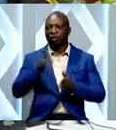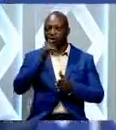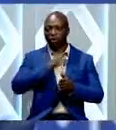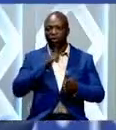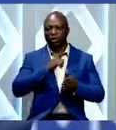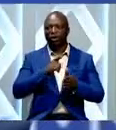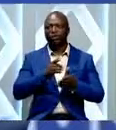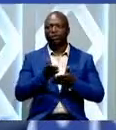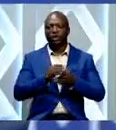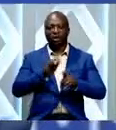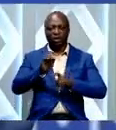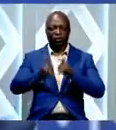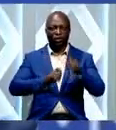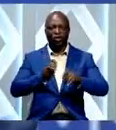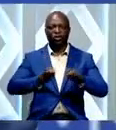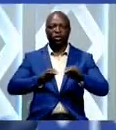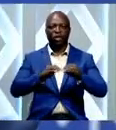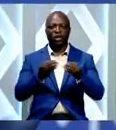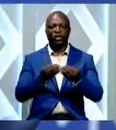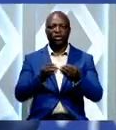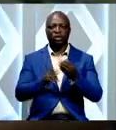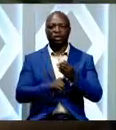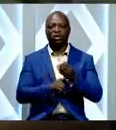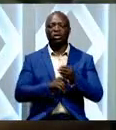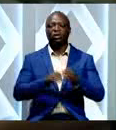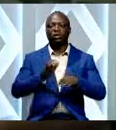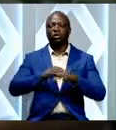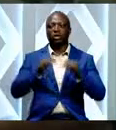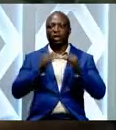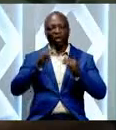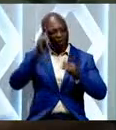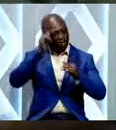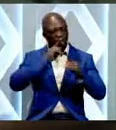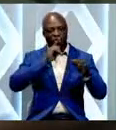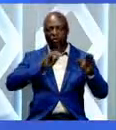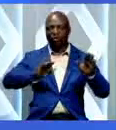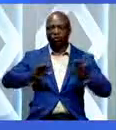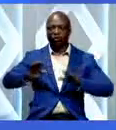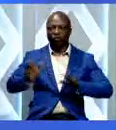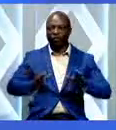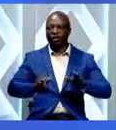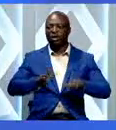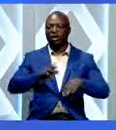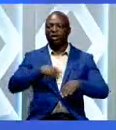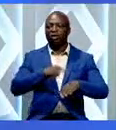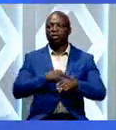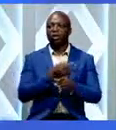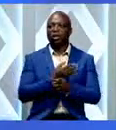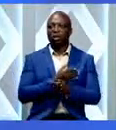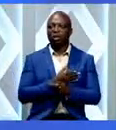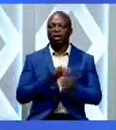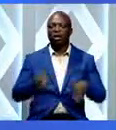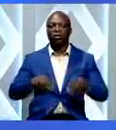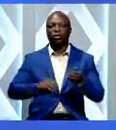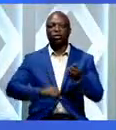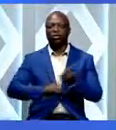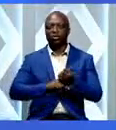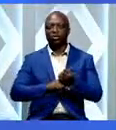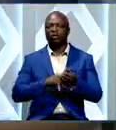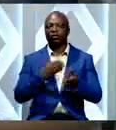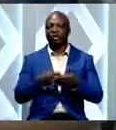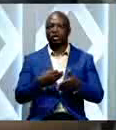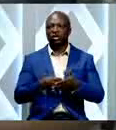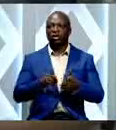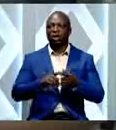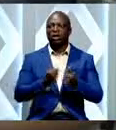des évaluations organisationnelles sur l'égalité genre ont été menées. La République d'Allemagne apporte son soutien financier à